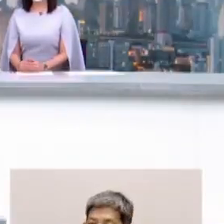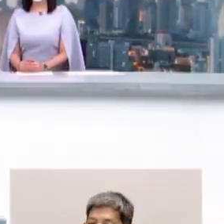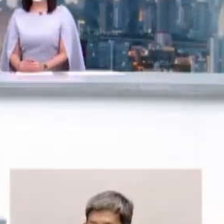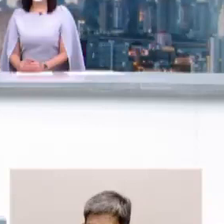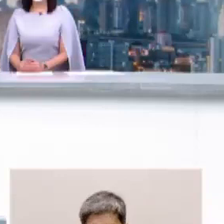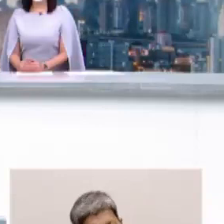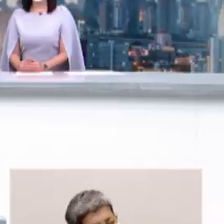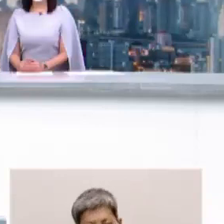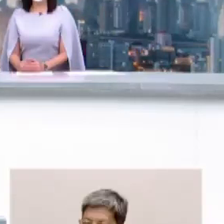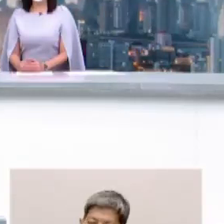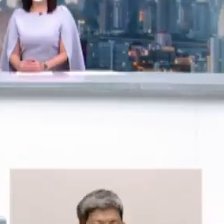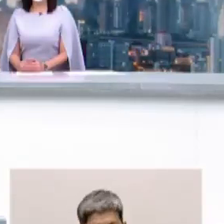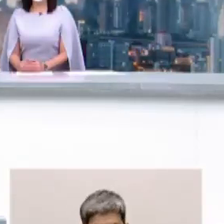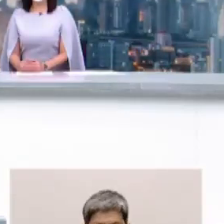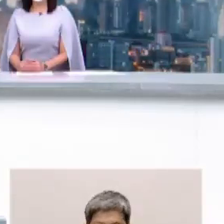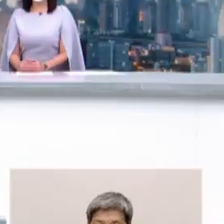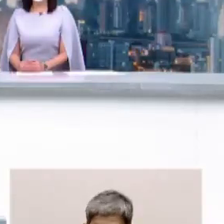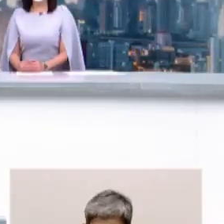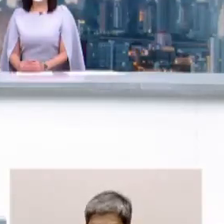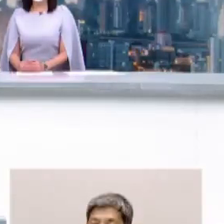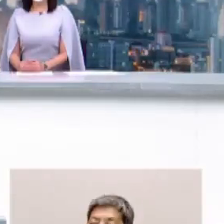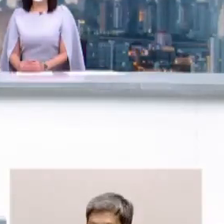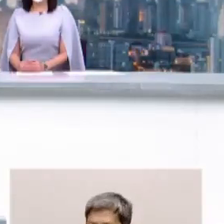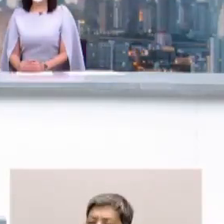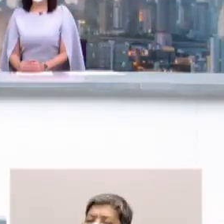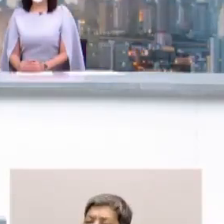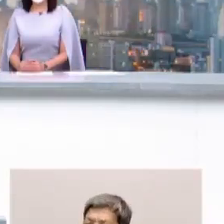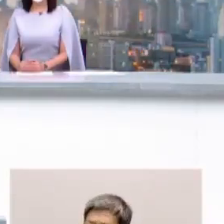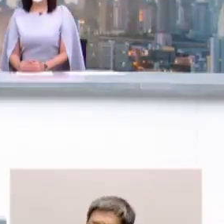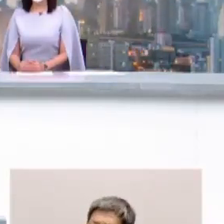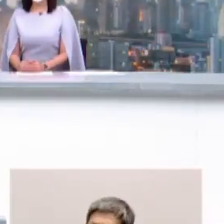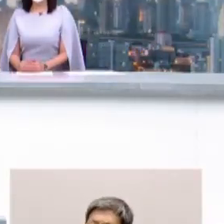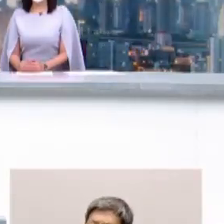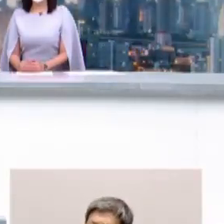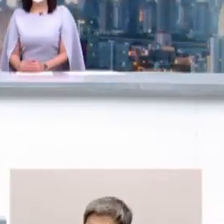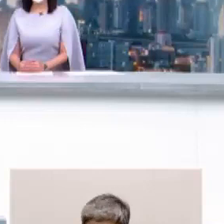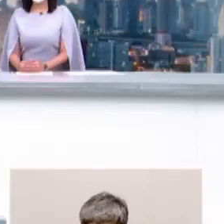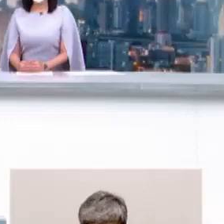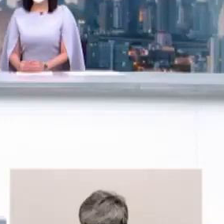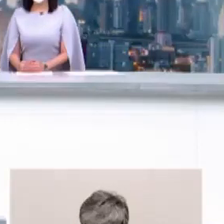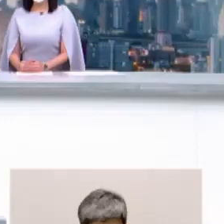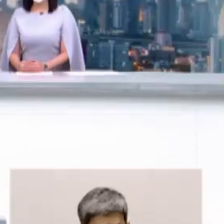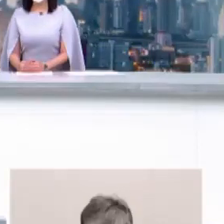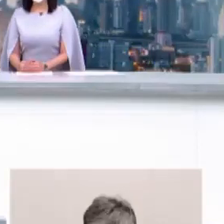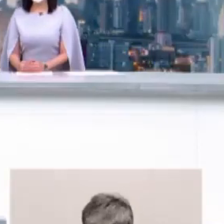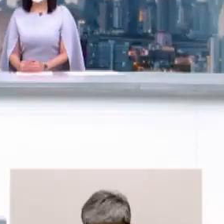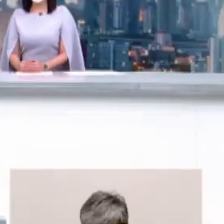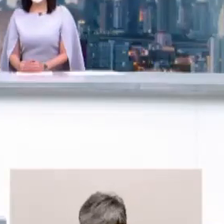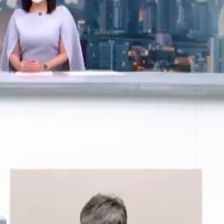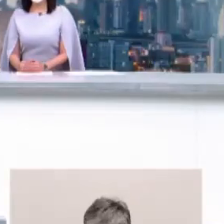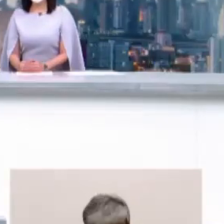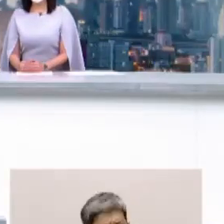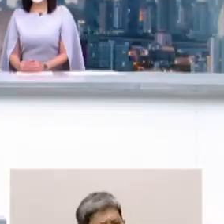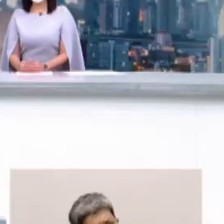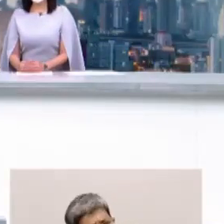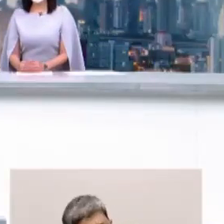ที่ย้อนแย้งกันนี่แหละนะคะทำให้ศาลเนี่ยสั่งให้มาตอบคำถามซิว่าเกิดอะไรขึ้นสั่งห้ามรวมตัวให้รักษาระยะห่างทางสังคม